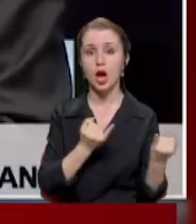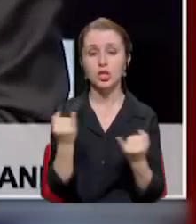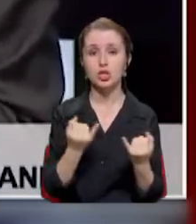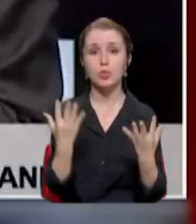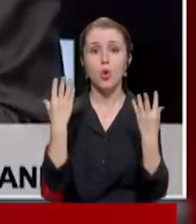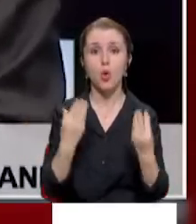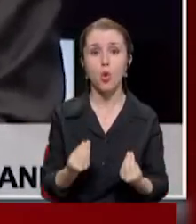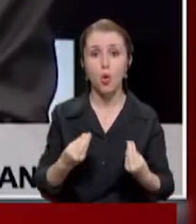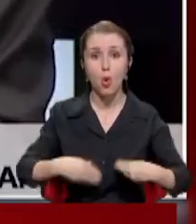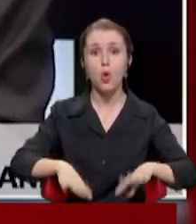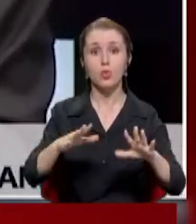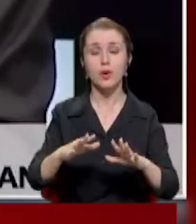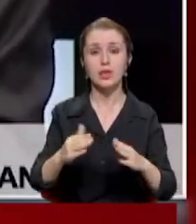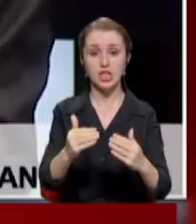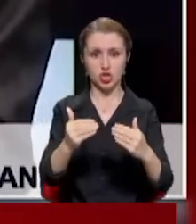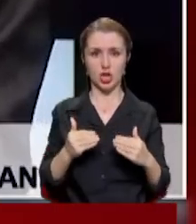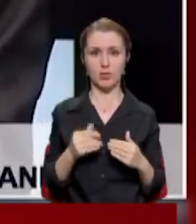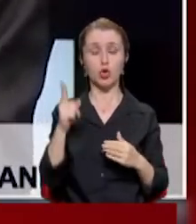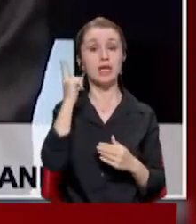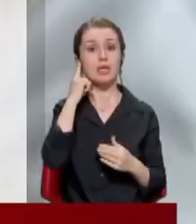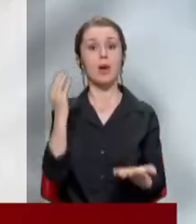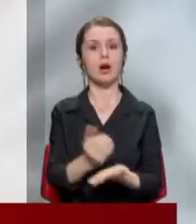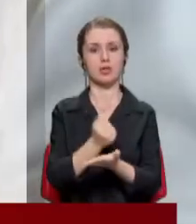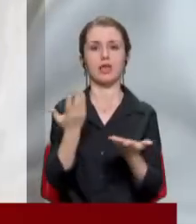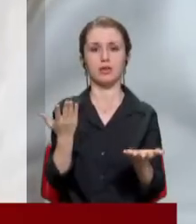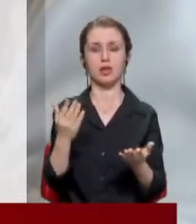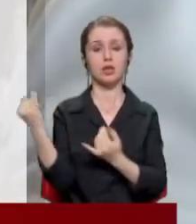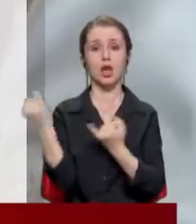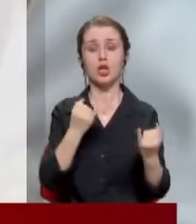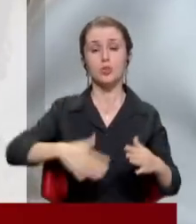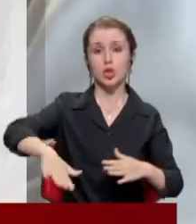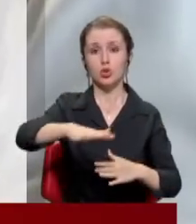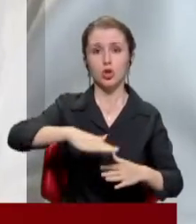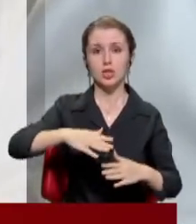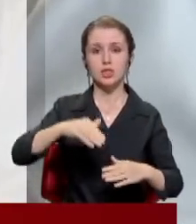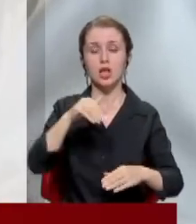ortamını doğurmadan çekilmek ona itibar kazandırırdı. Tartışmaların